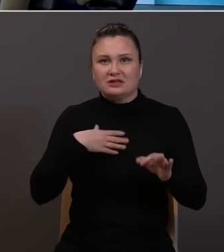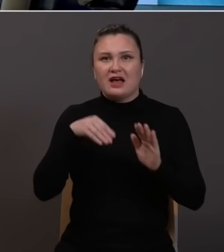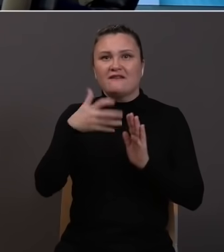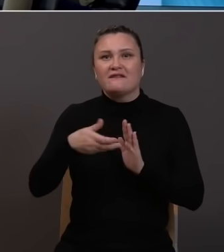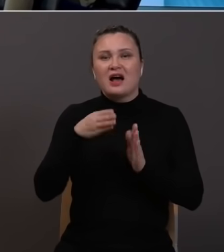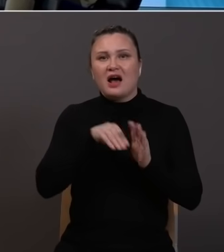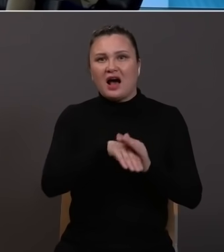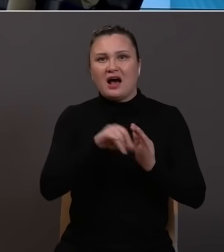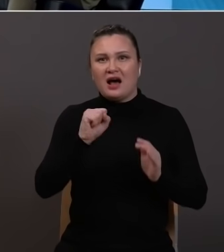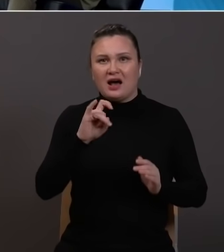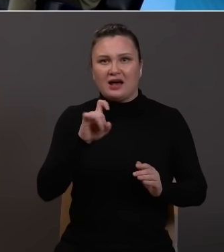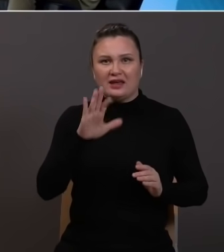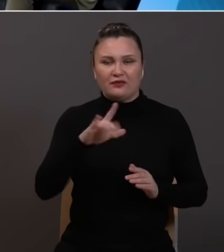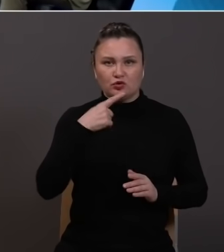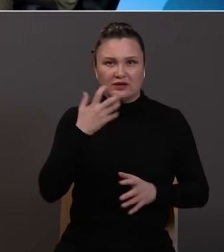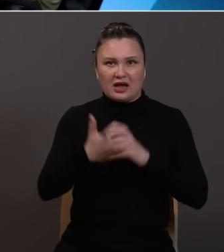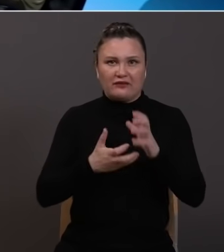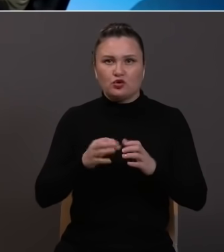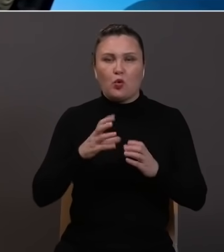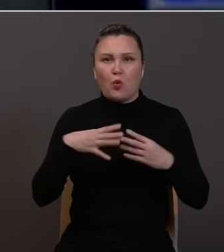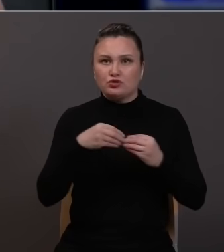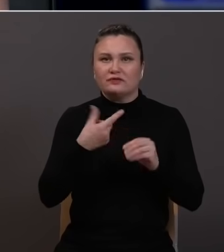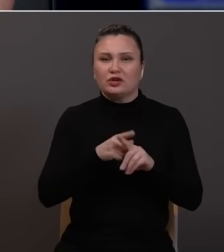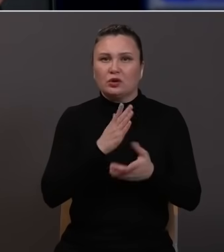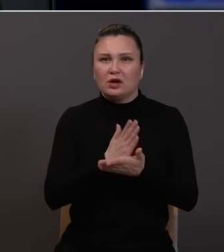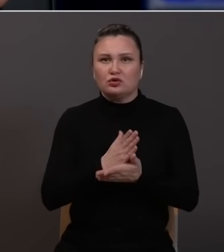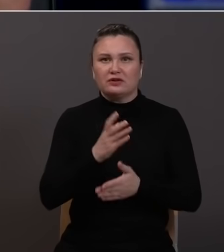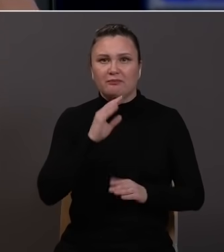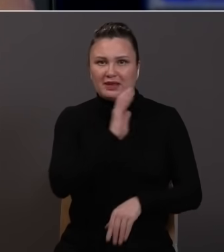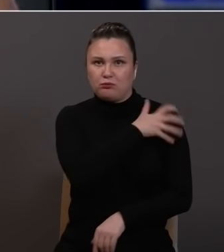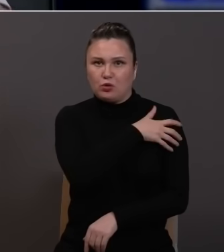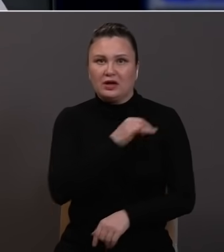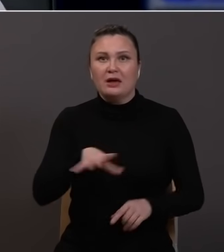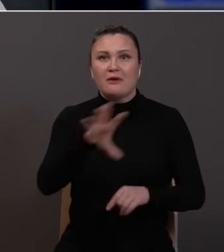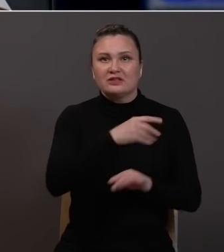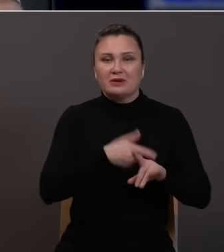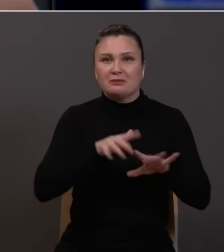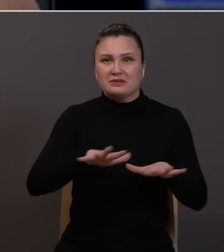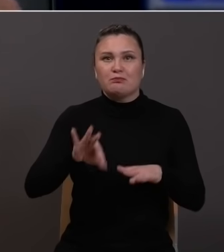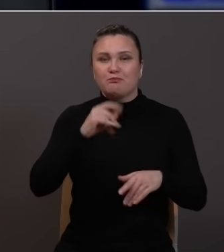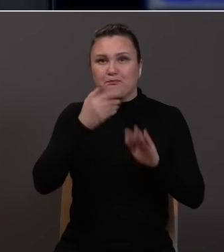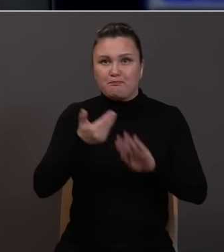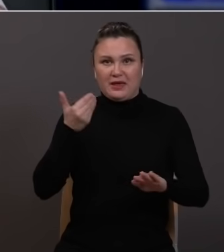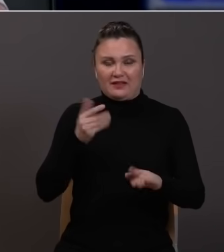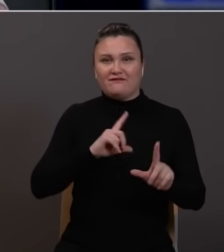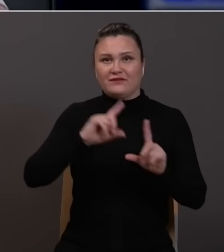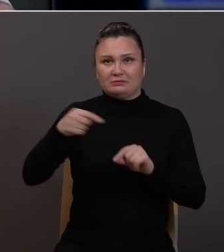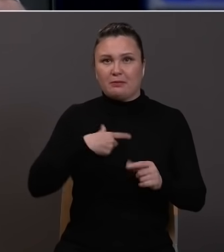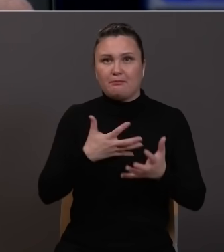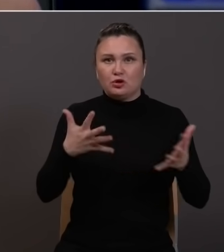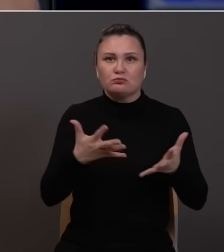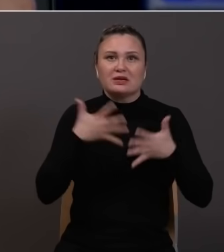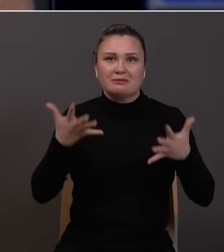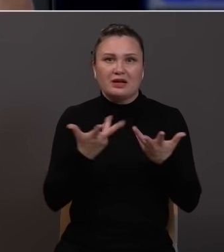архив Русского географического общества, который находится в Санкт-Петербурге. И по всем этим местам перед выездом мы получим максимальное